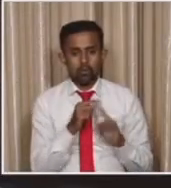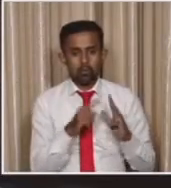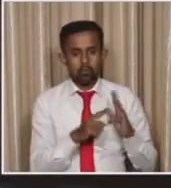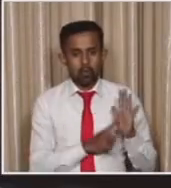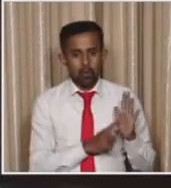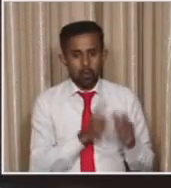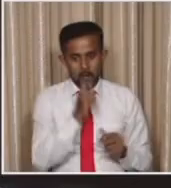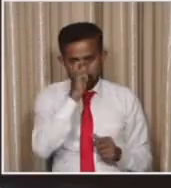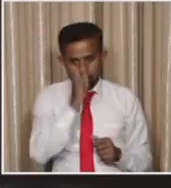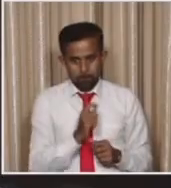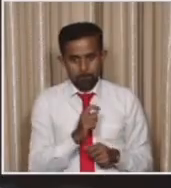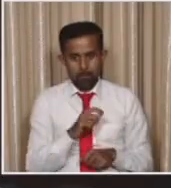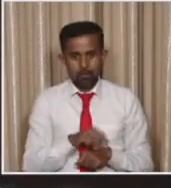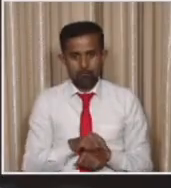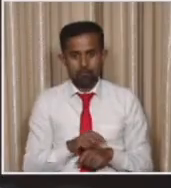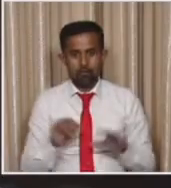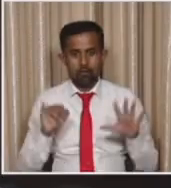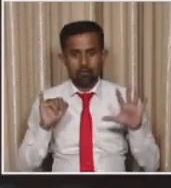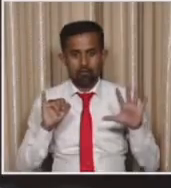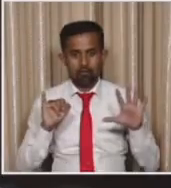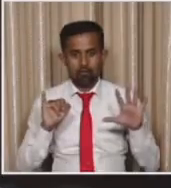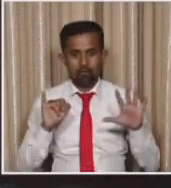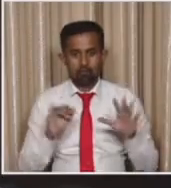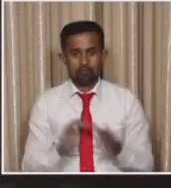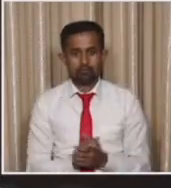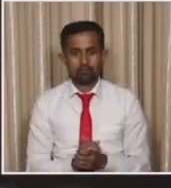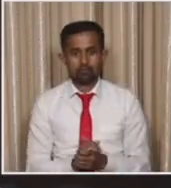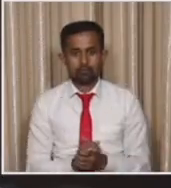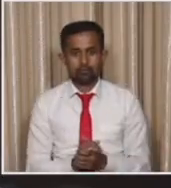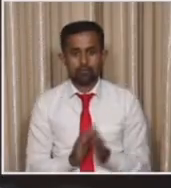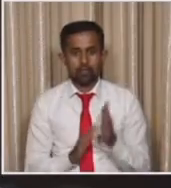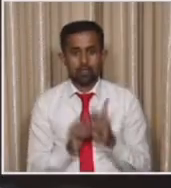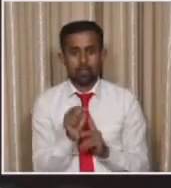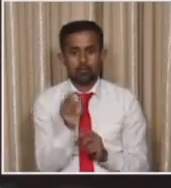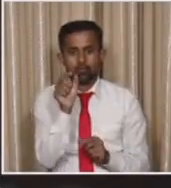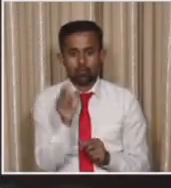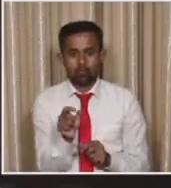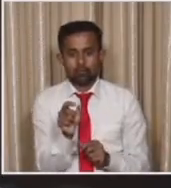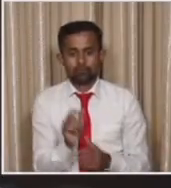උපුල් මහින්ද රාජපක්ෂ මන්තුමා ඔබතුමාට විනාඩි 6ක කාලයක් තියෙනවා. ඇමතුමා